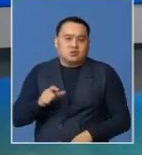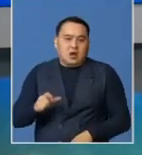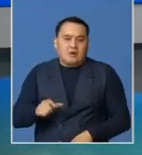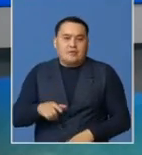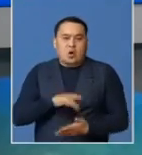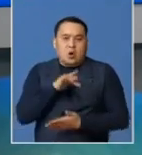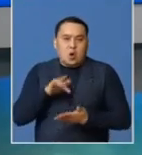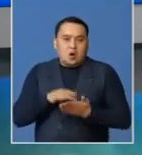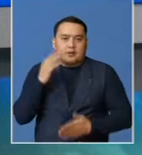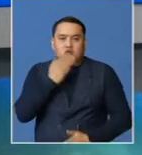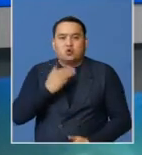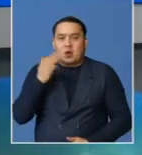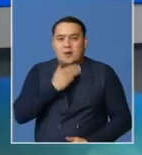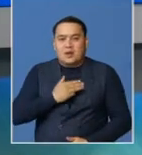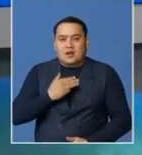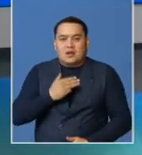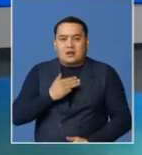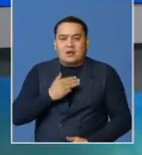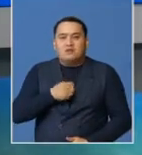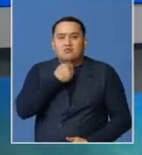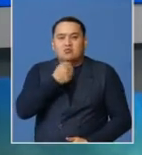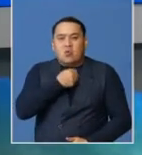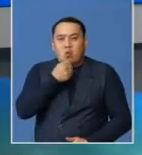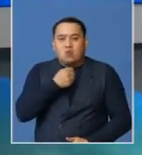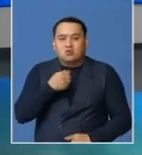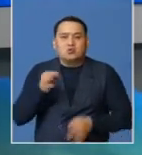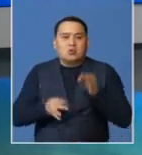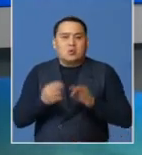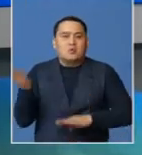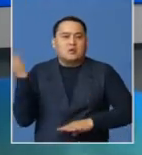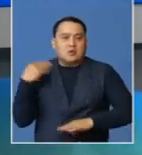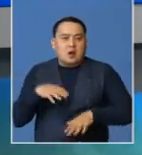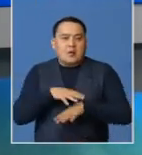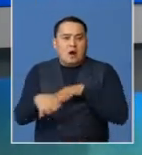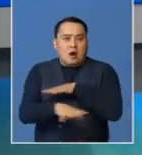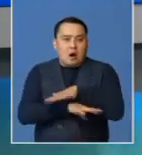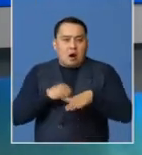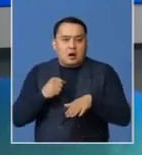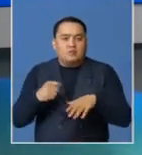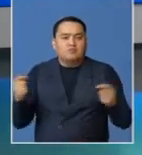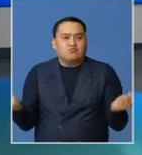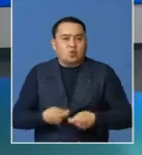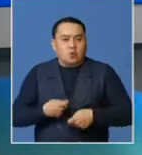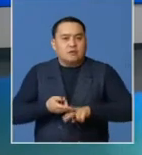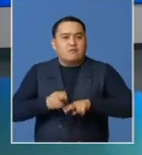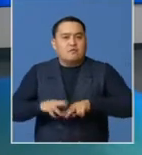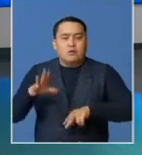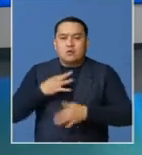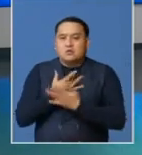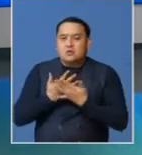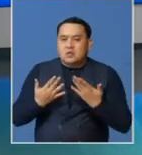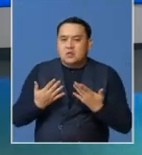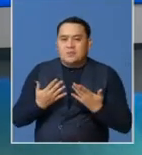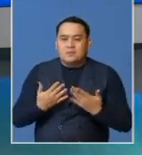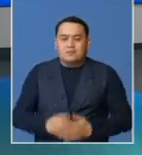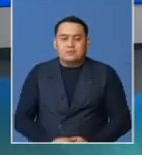жительницу города Штобе. Великовозрастные, ранее неоднократно судимые грабители подозреваются также в совершении ряда краж